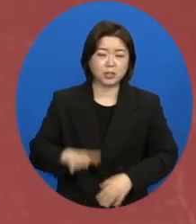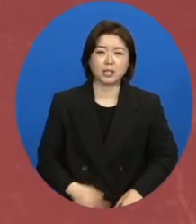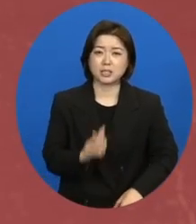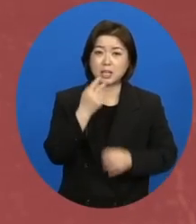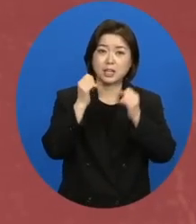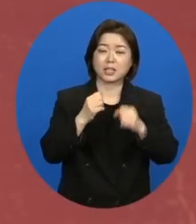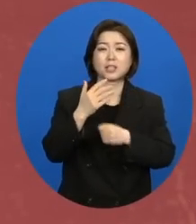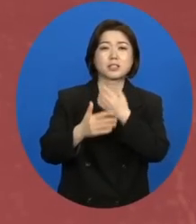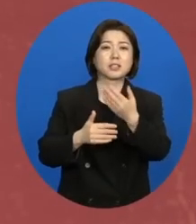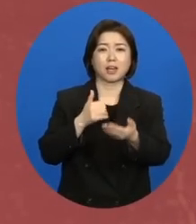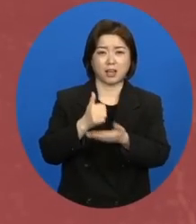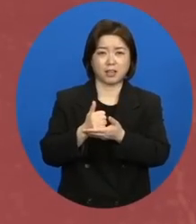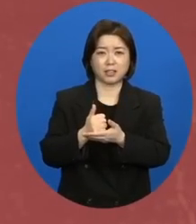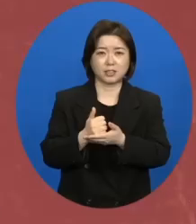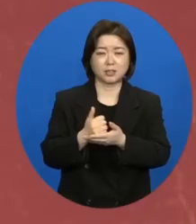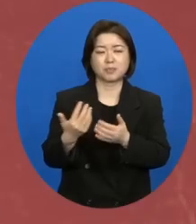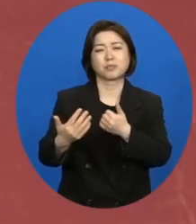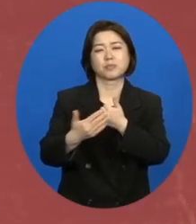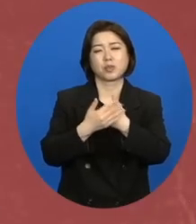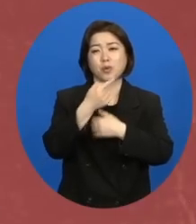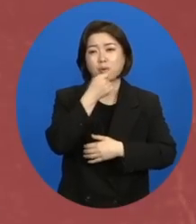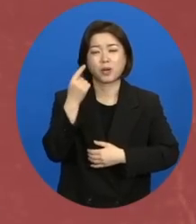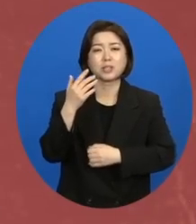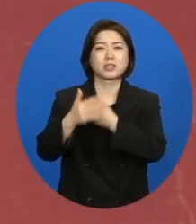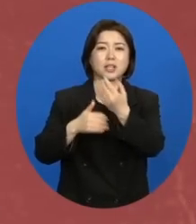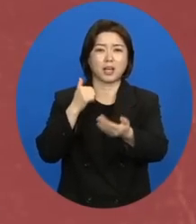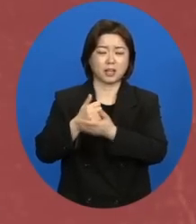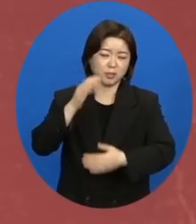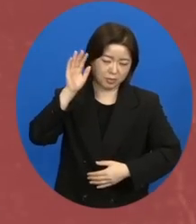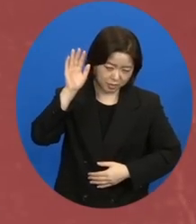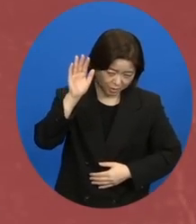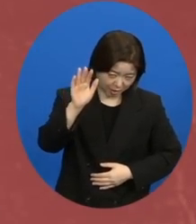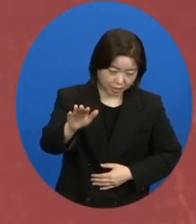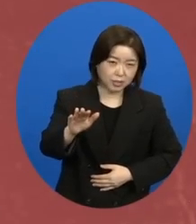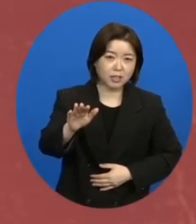살아계신 하나님 에베네셀 하나님 장래에도